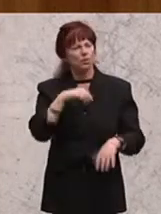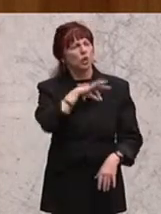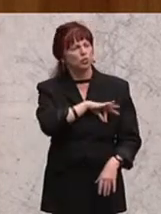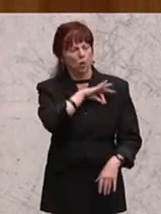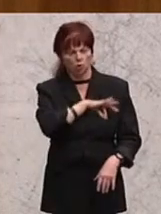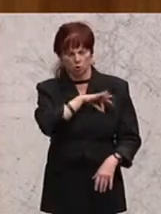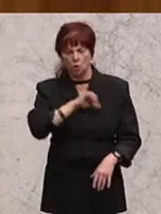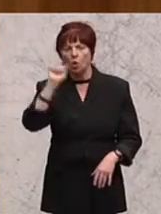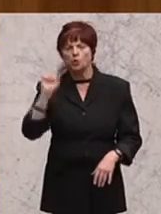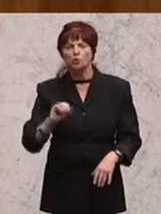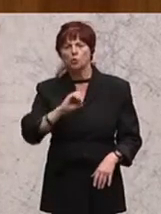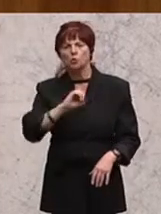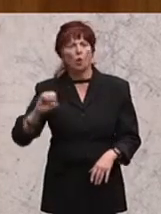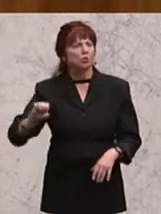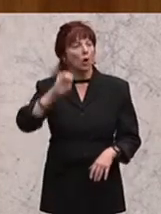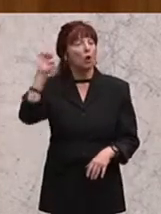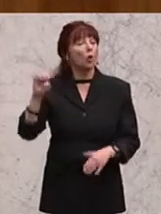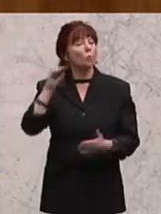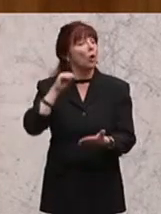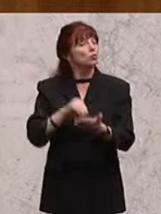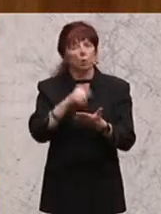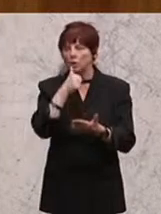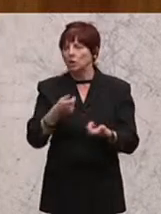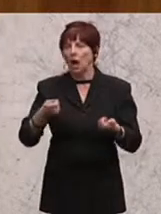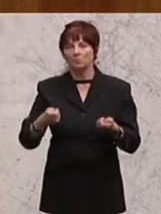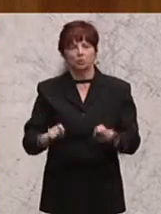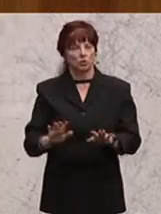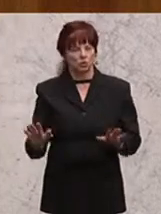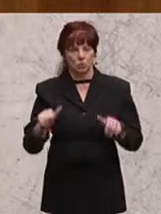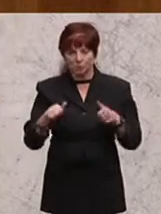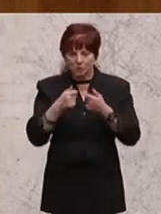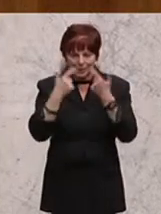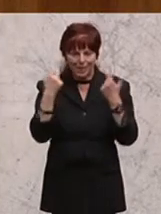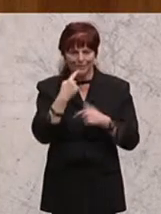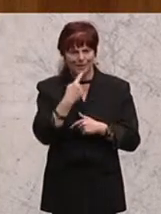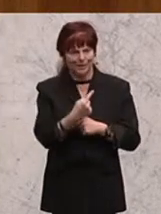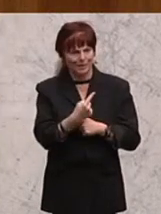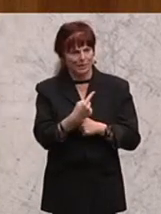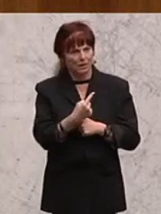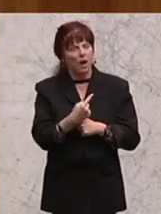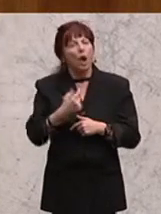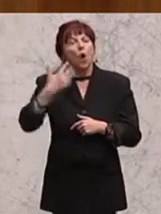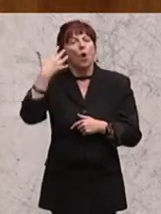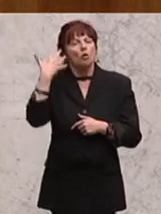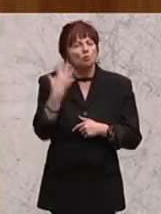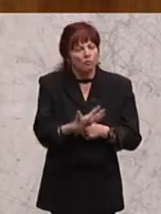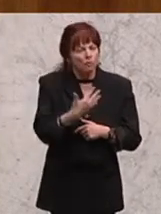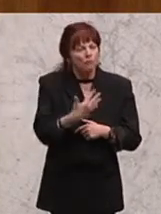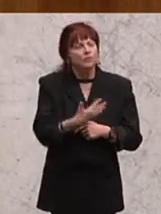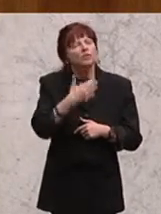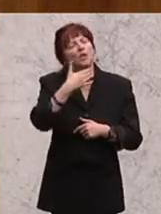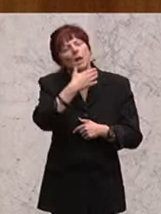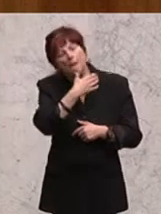nicht abgeschlossen. Das muss man einfach auch in dieser Klarheit sagen. Wir haben das zwar um 50 Millionen Euro dieser Bietergruppe